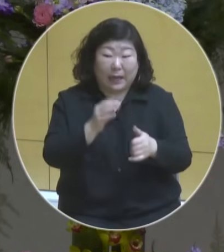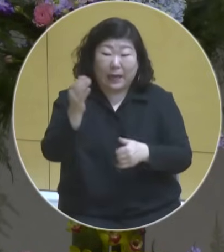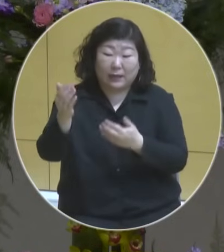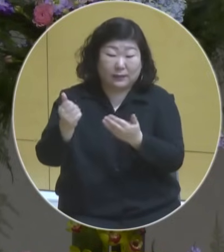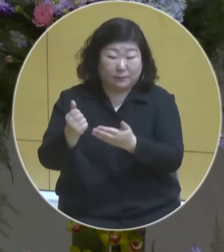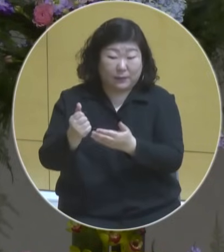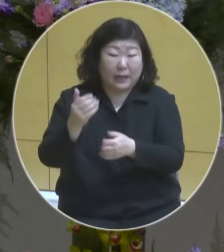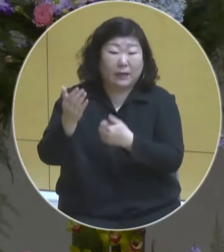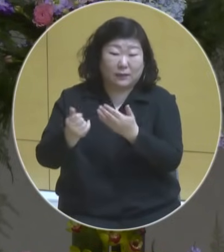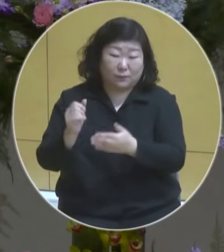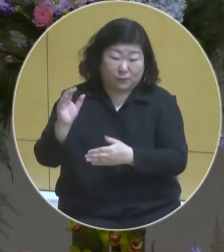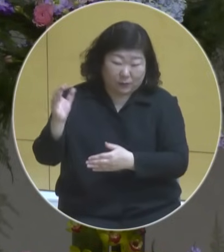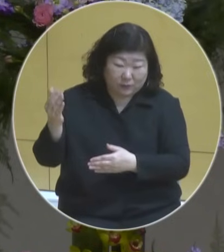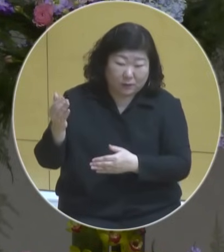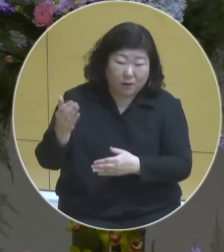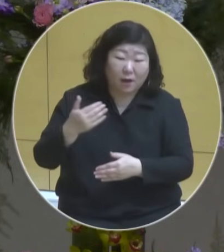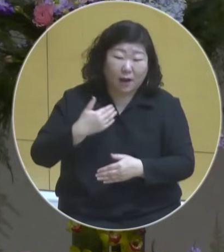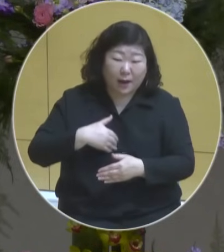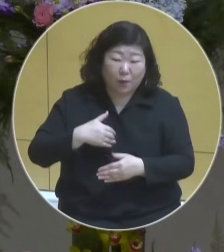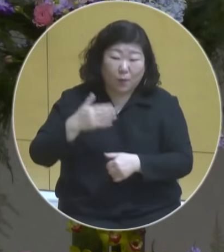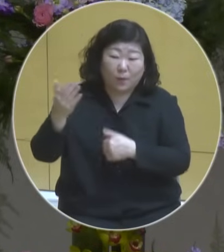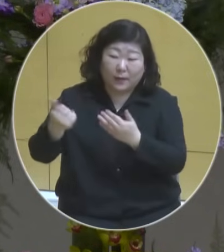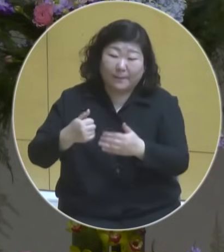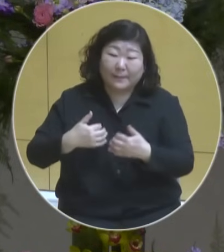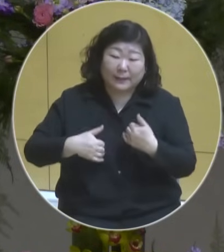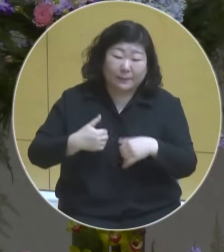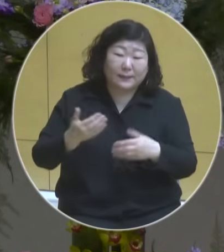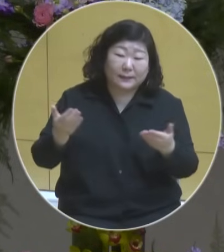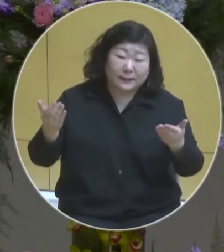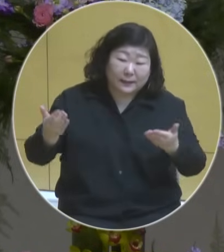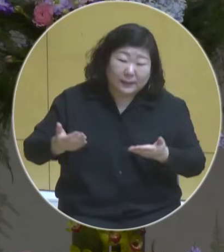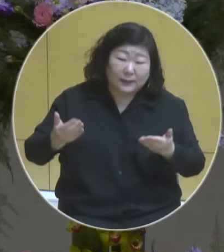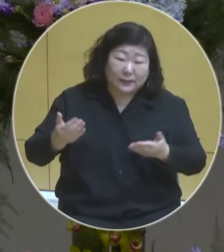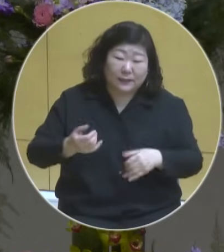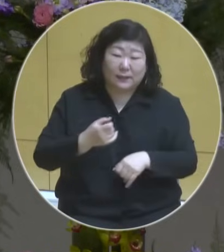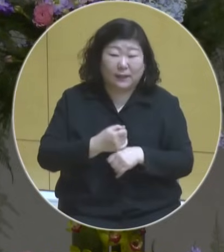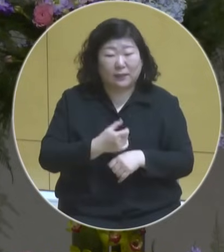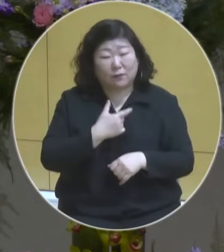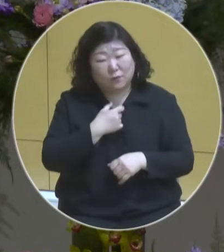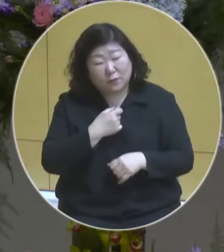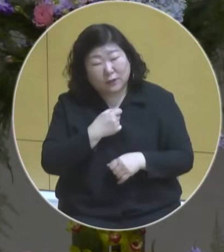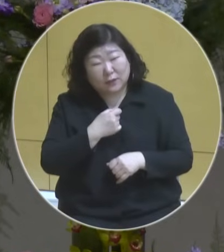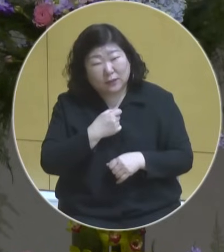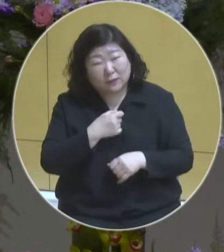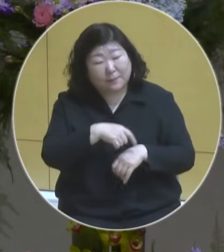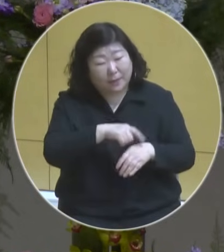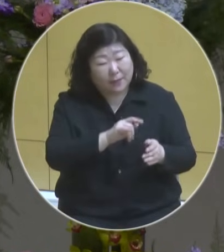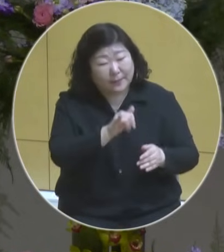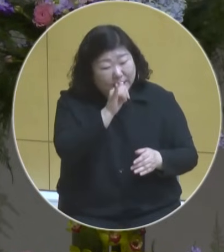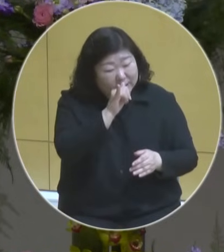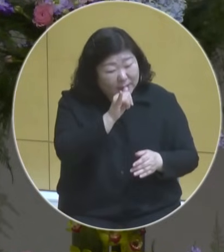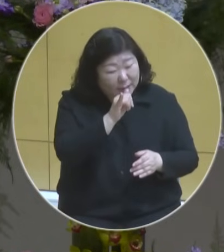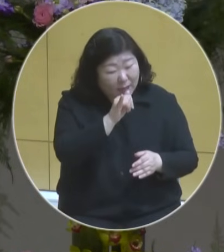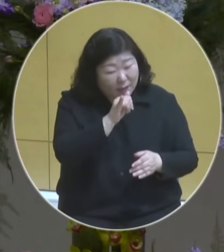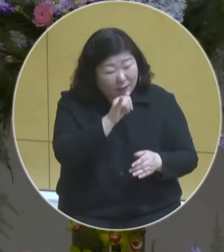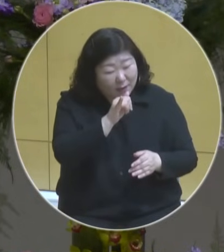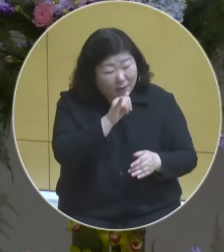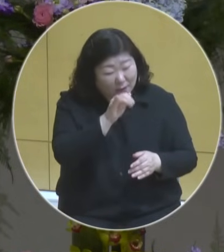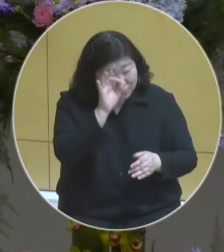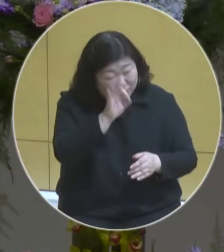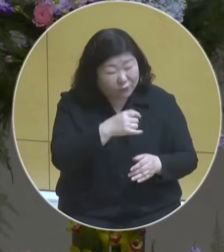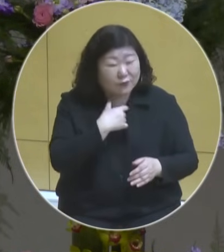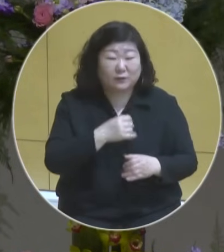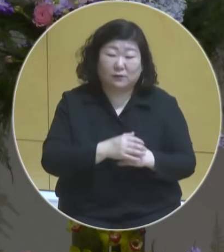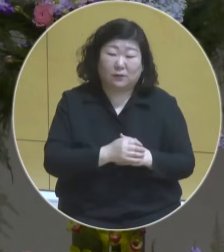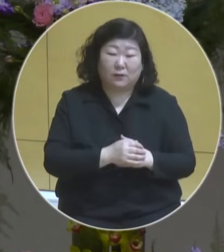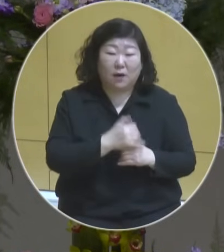알고 그 하나님이 기뻐하신 일을 하기를 원하는 마음을 갖고 있는가를 하나님 알기를 원하셨습니다 로마서